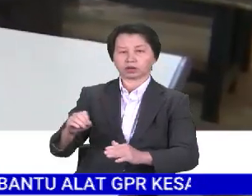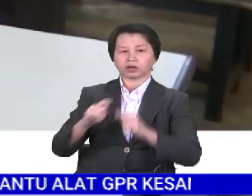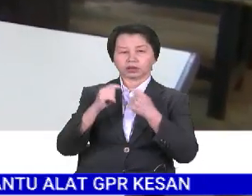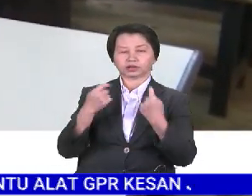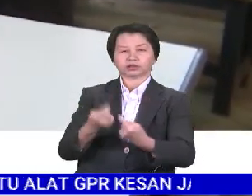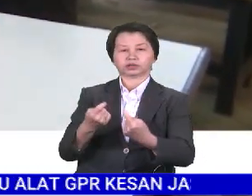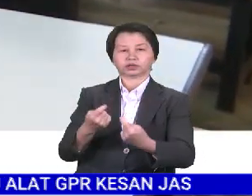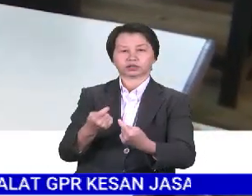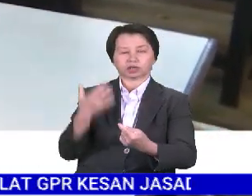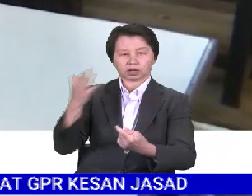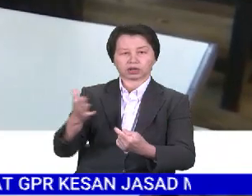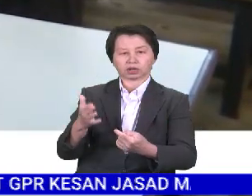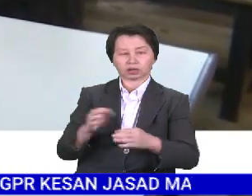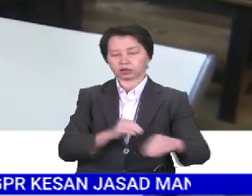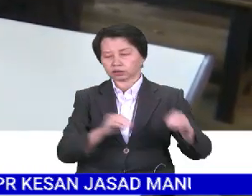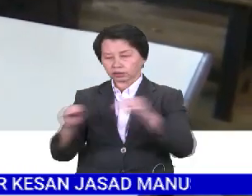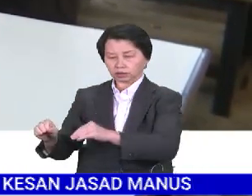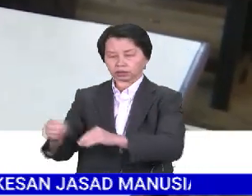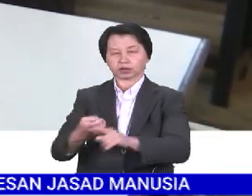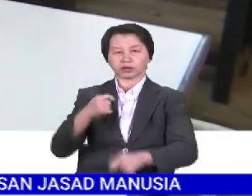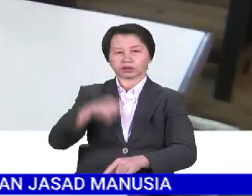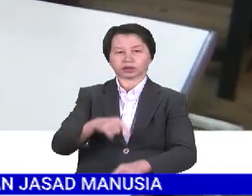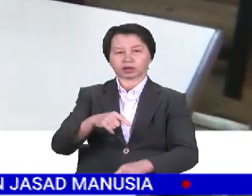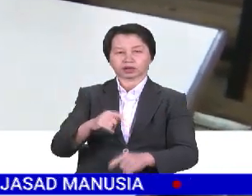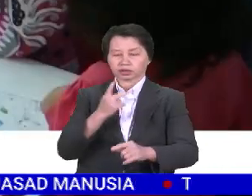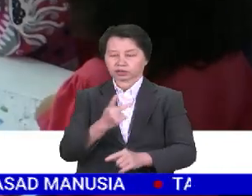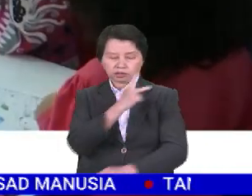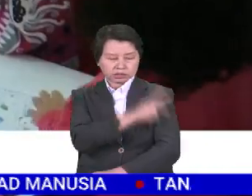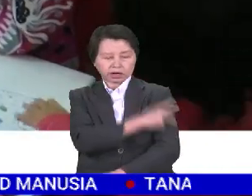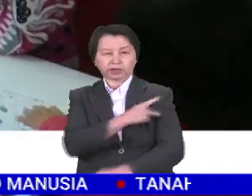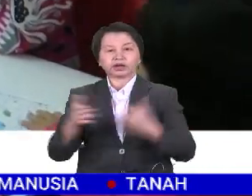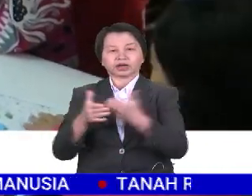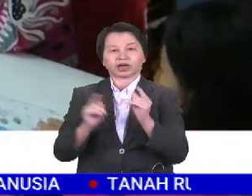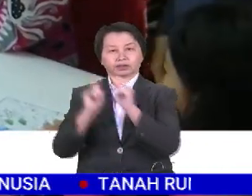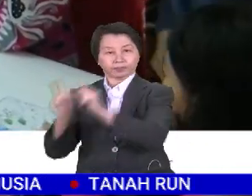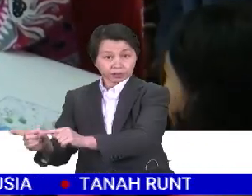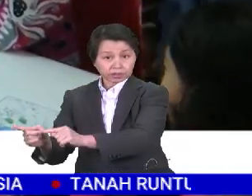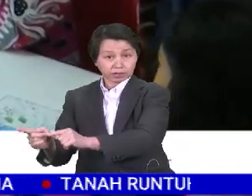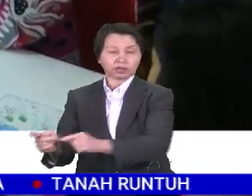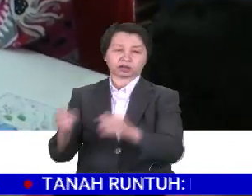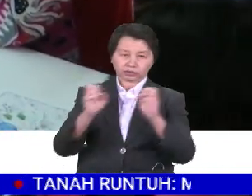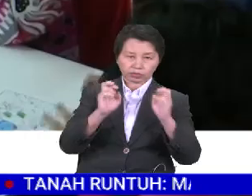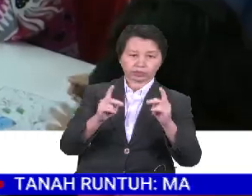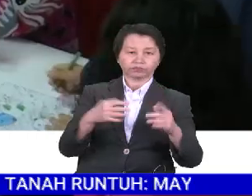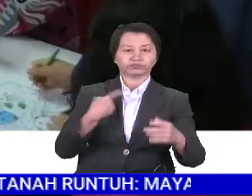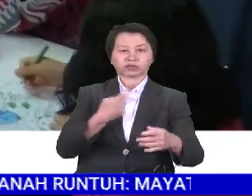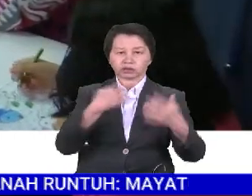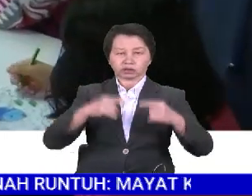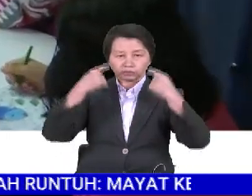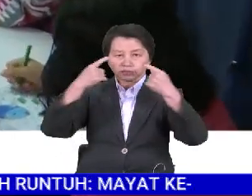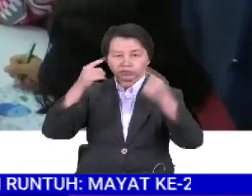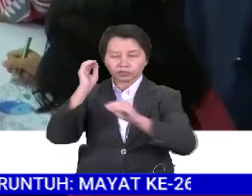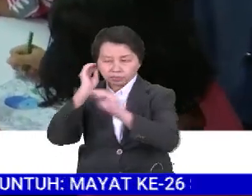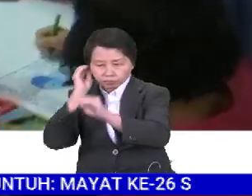itu kita akan mobilize atau pergerakkan daripada KK yang berdekatan. Dan sehingga kini kita telah berjaya membuat